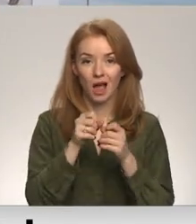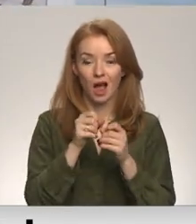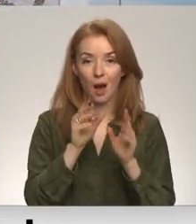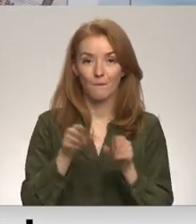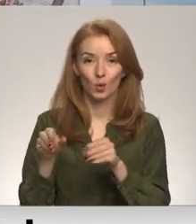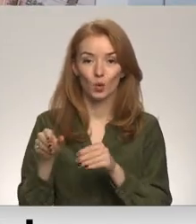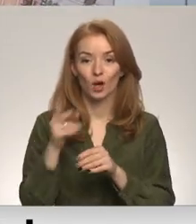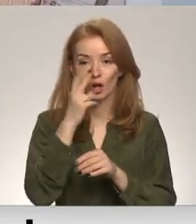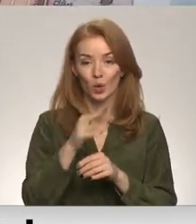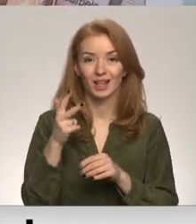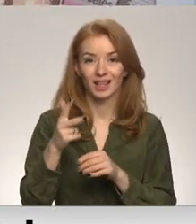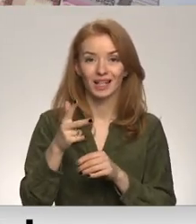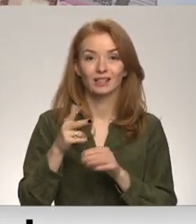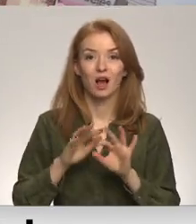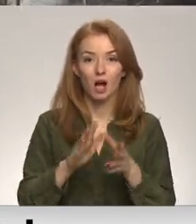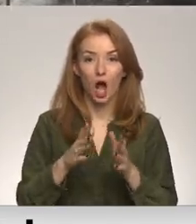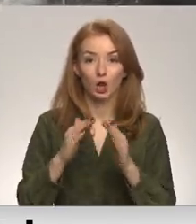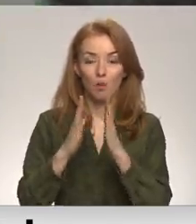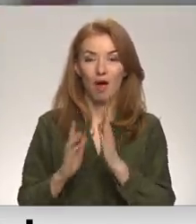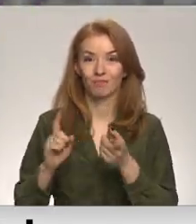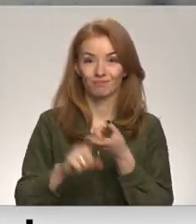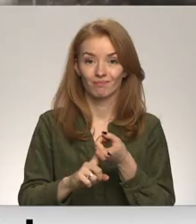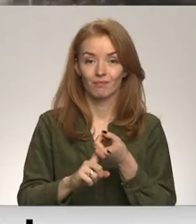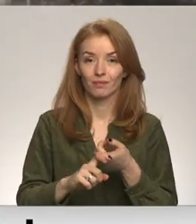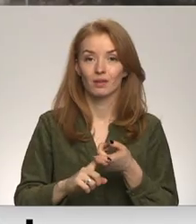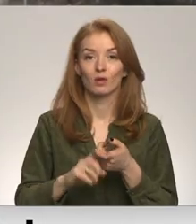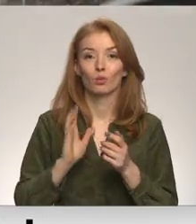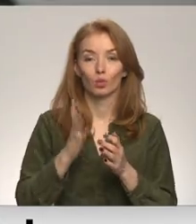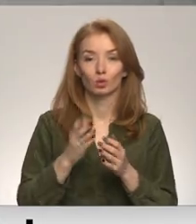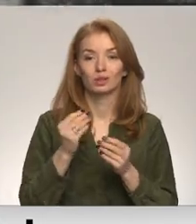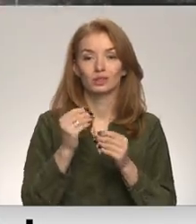3 novadā esošajām katlumājām, rēķinos būtisku cenu